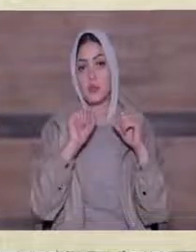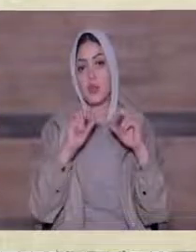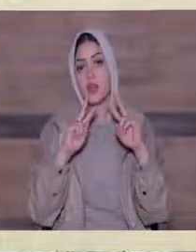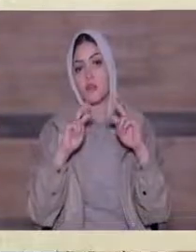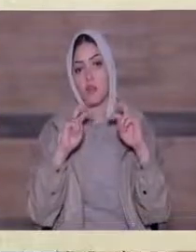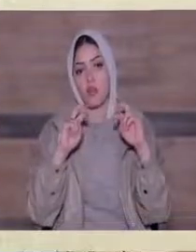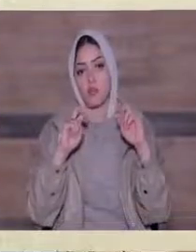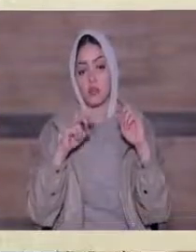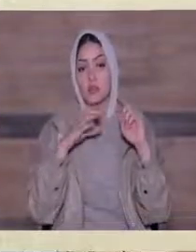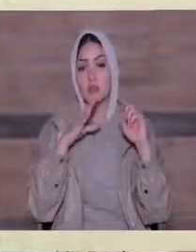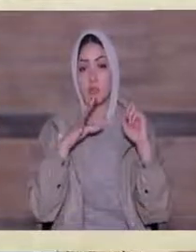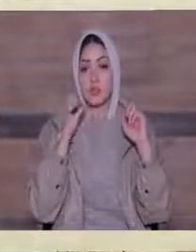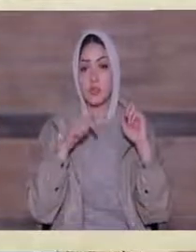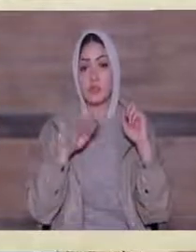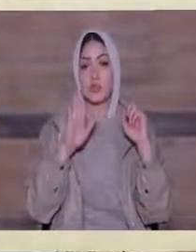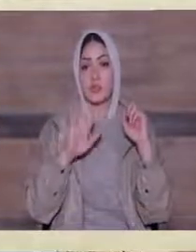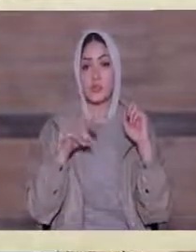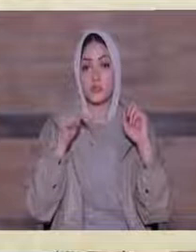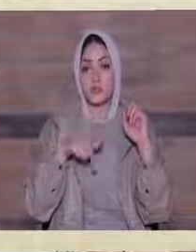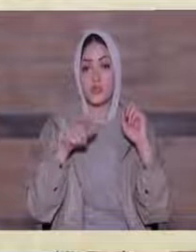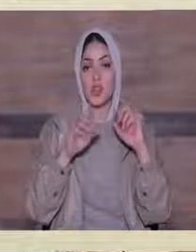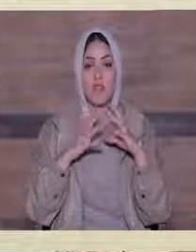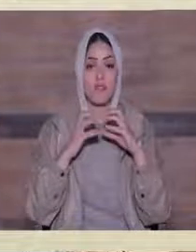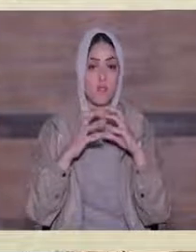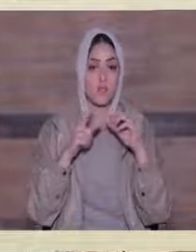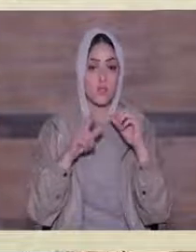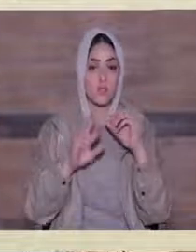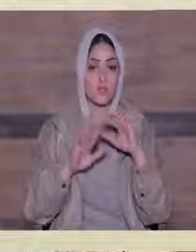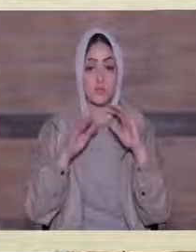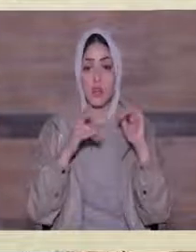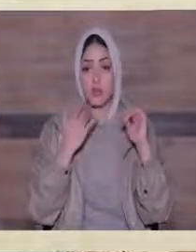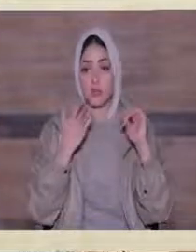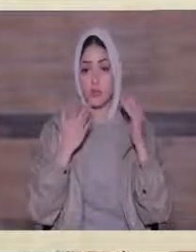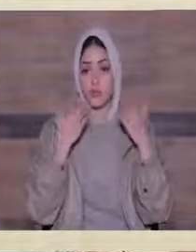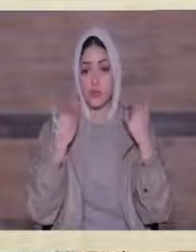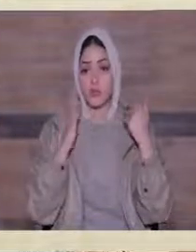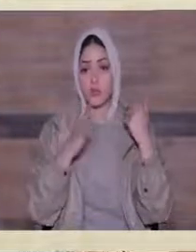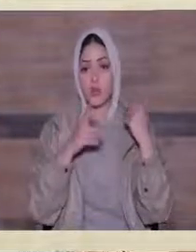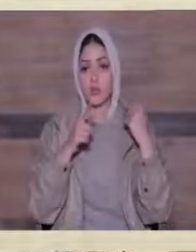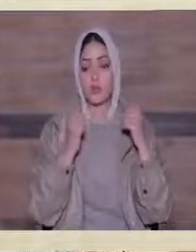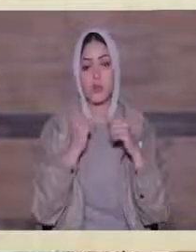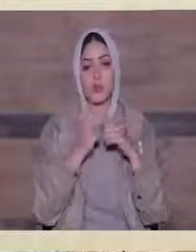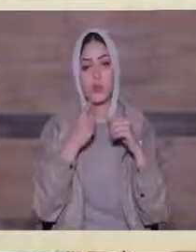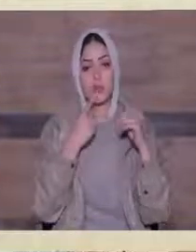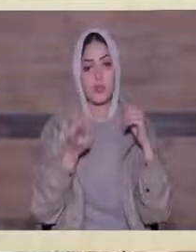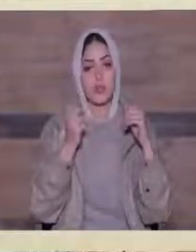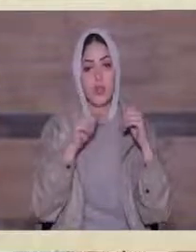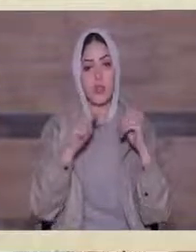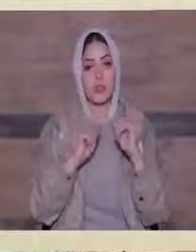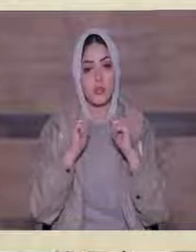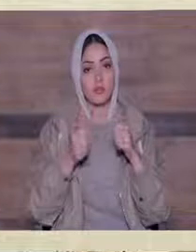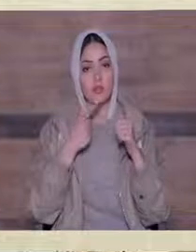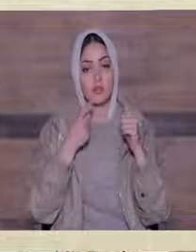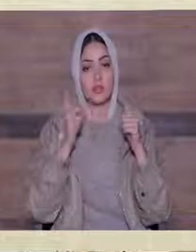الباثولوجي. إذا كان الفحوصات دي مطمئنة بيتم إعادة السيدة مرة تانية إلى برنامج الكشف